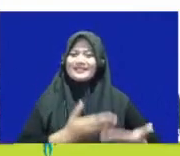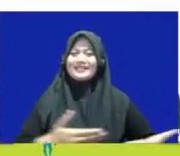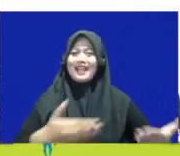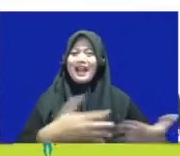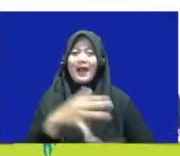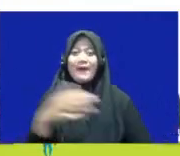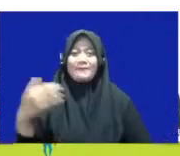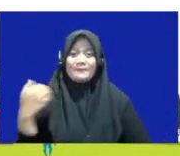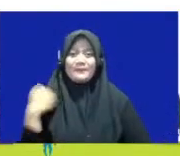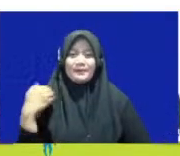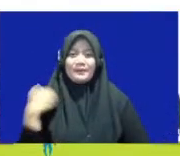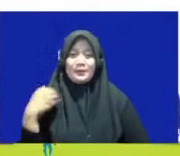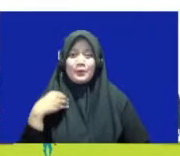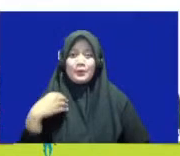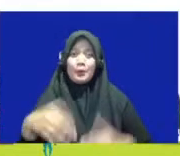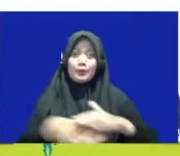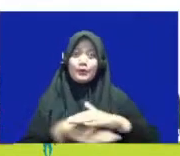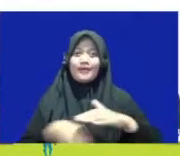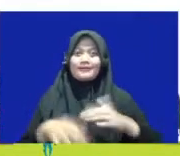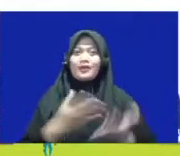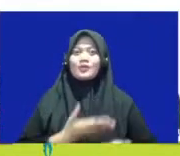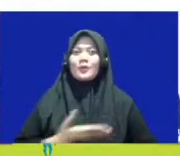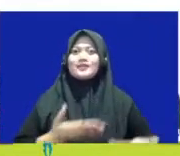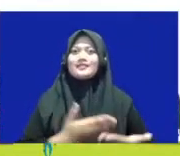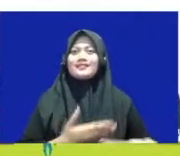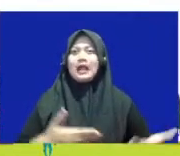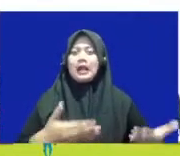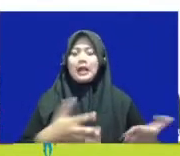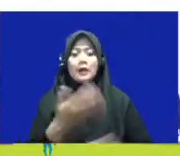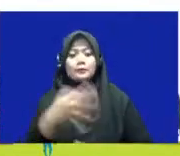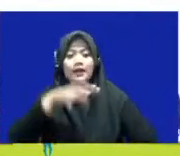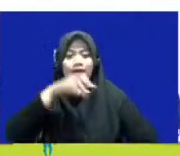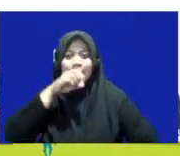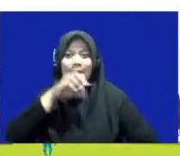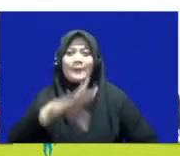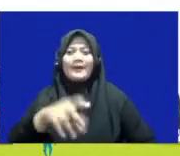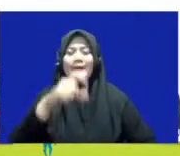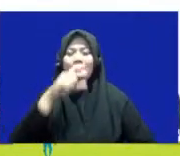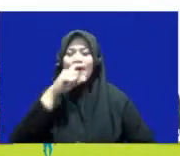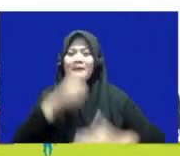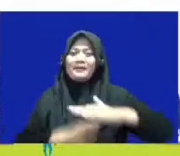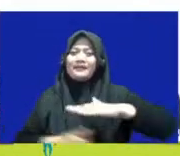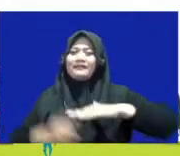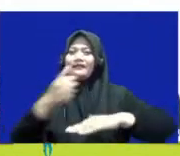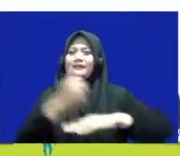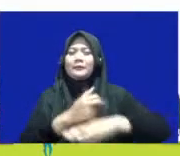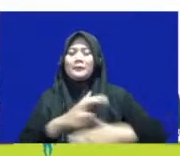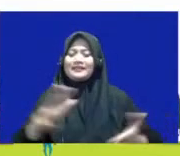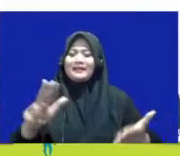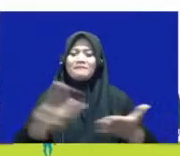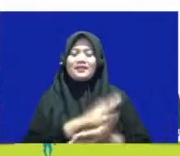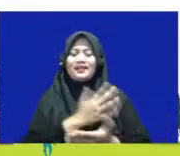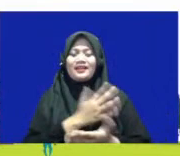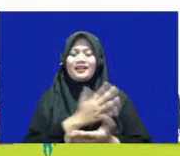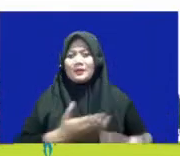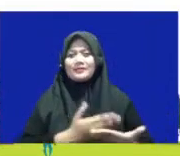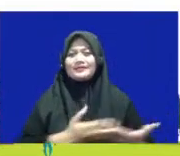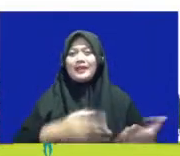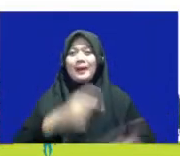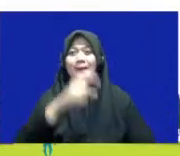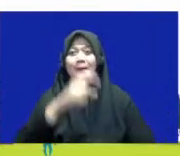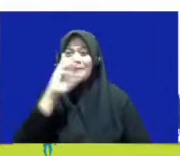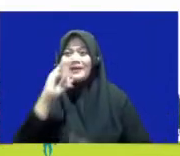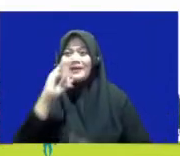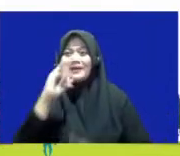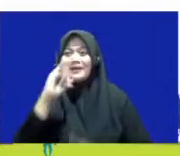pilar-pilar sosial yang tadi sudah disampaikan oleh Pak Direktur Pelindungan Jaminan Sosial Bapak Ian, bahwa